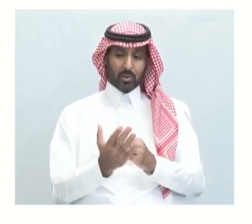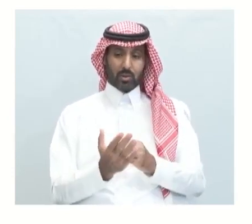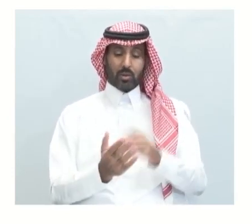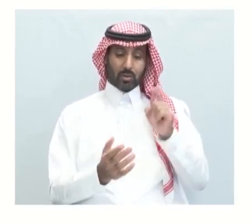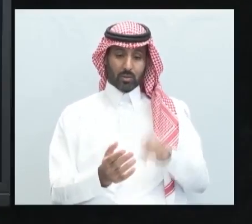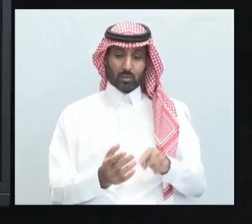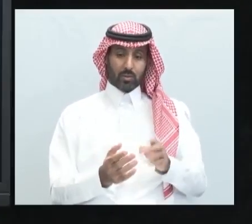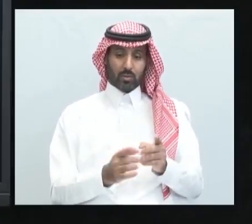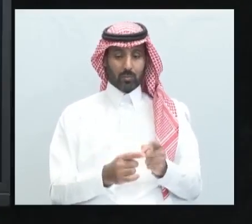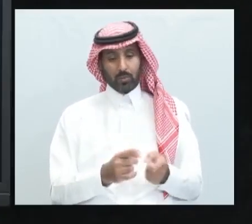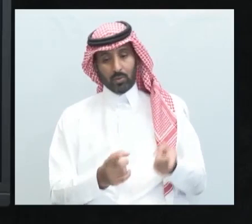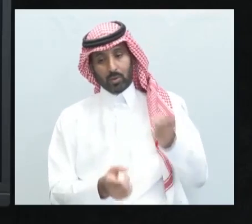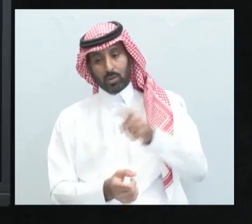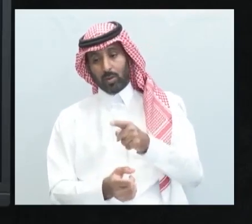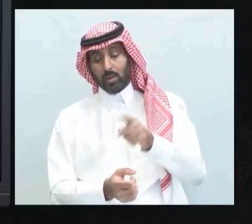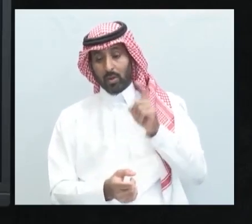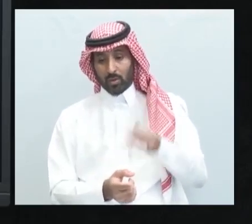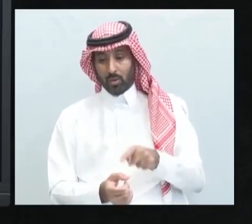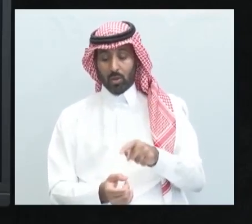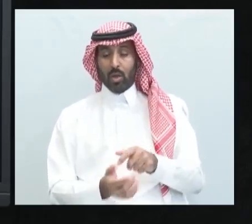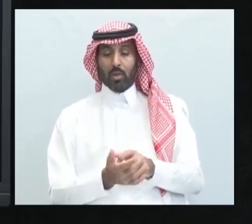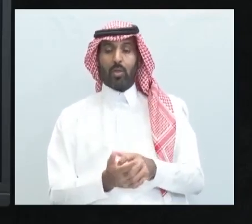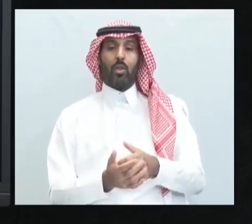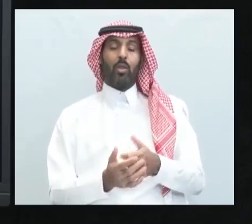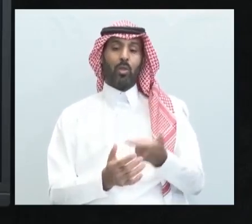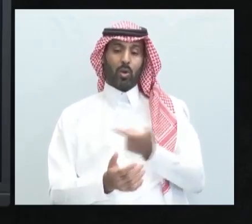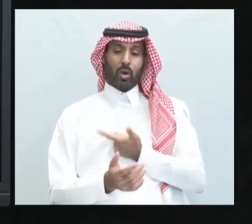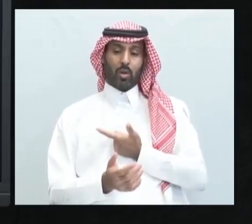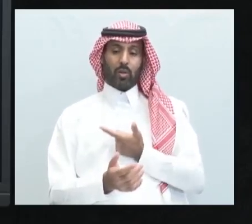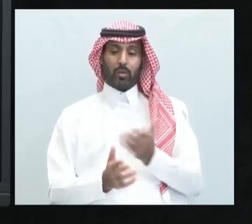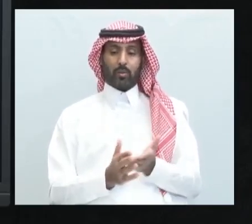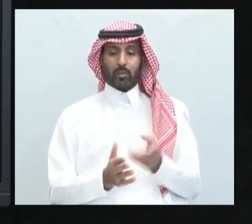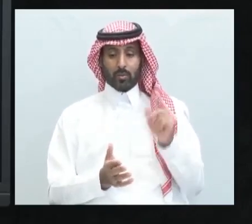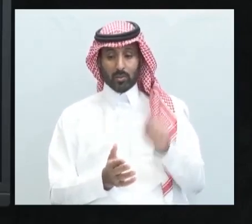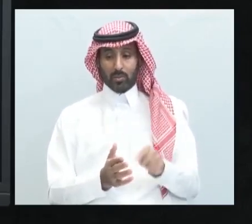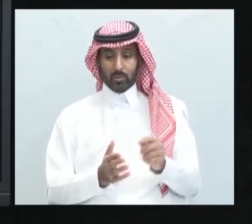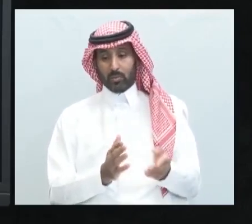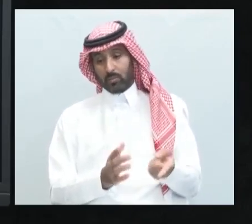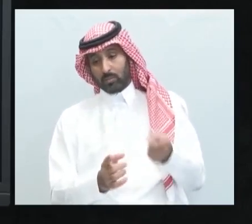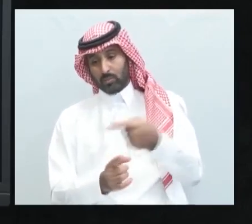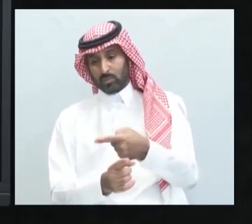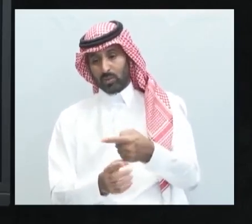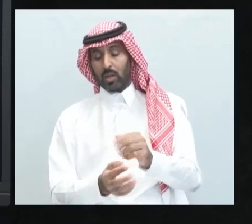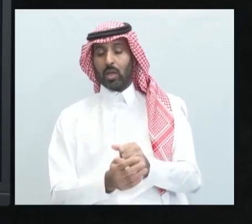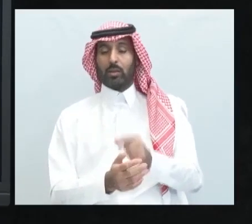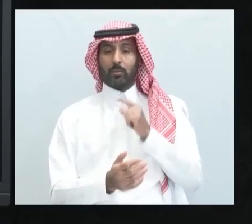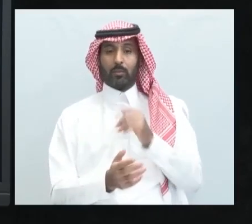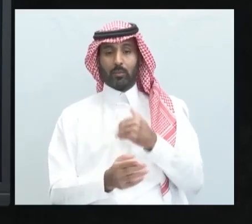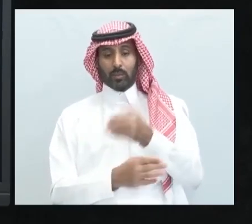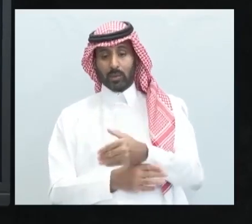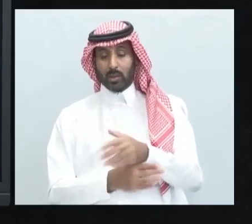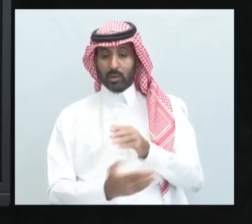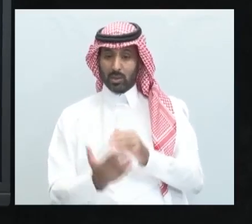النود التاليه اللي هي الثلاثه ويقوم بطباعه بياناتها ثم ينتقل الى الندى للثالثه اللي هي الاربعه ويقوم بطباعه بياناتها